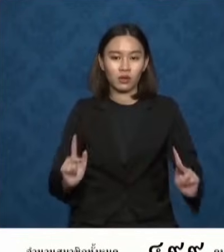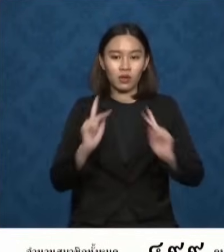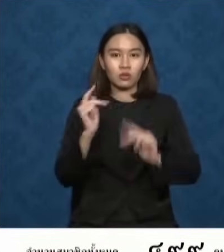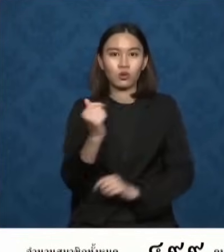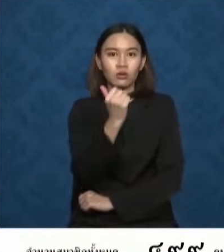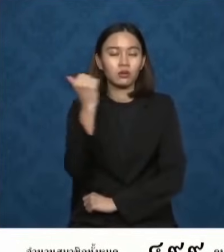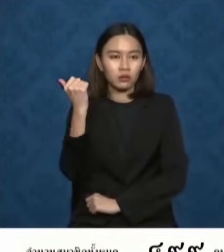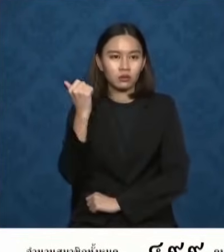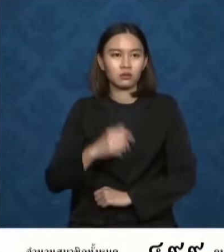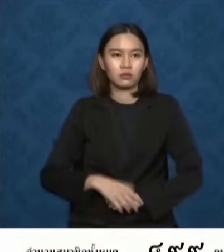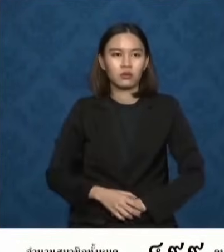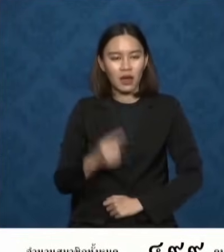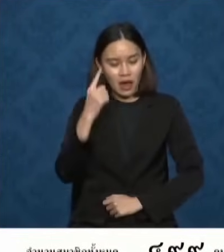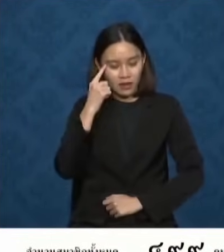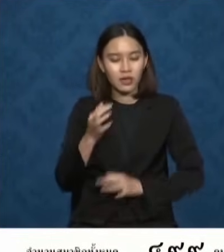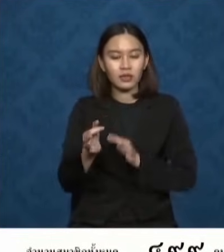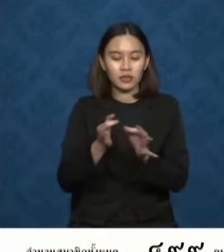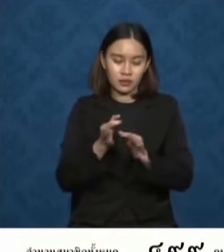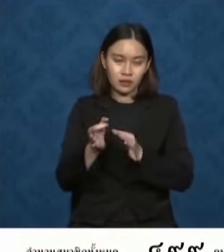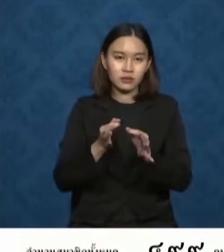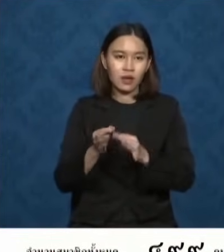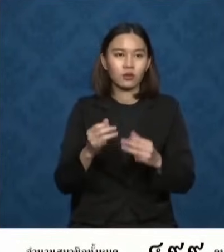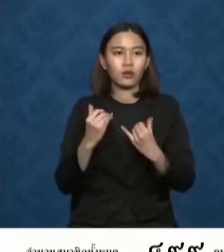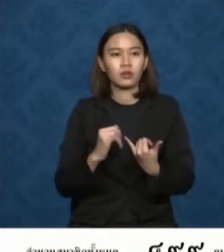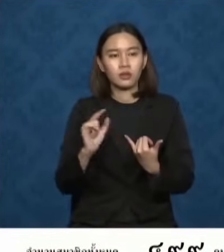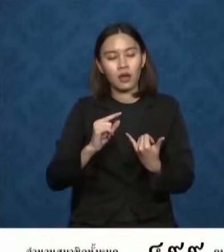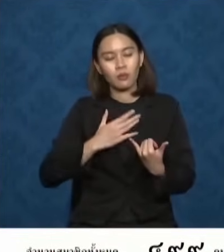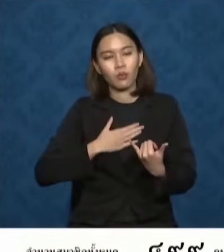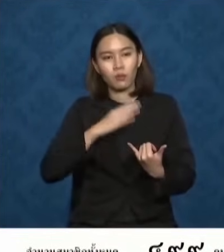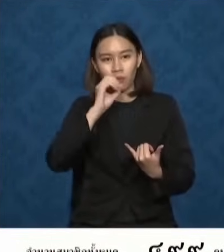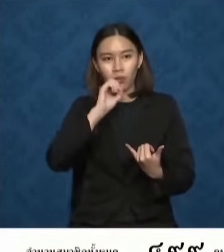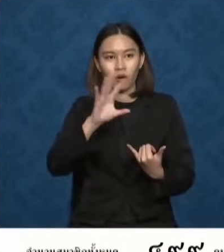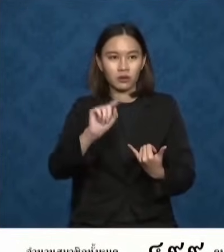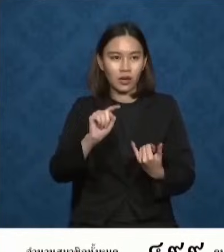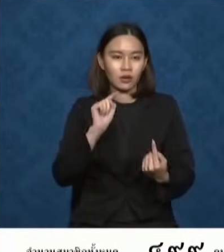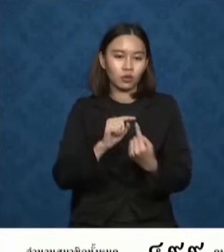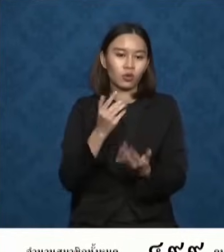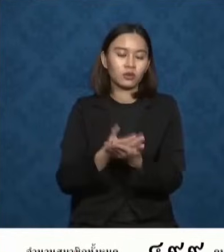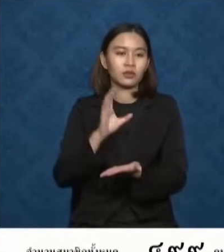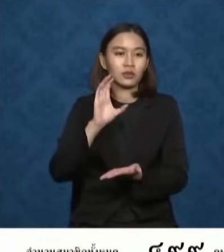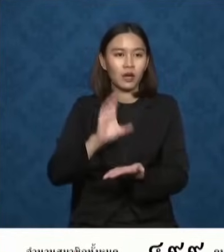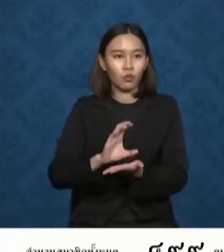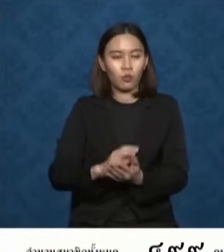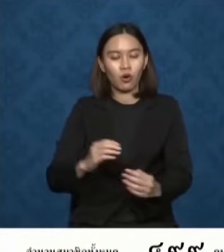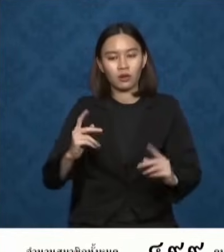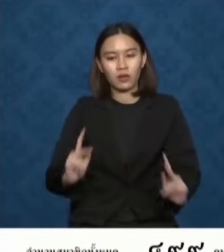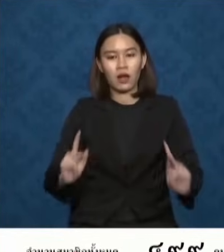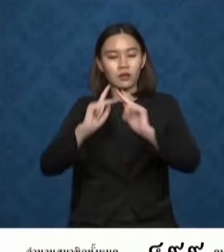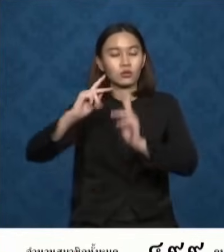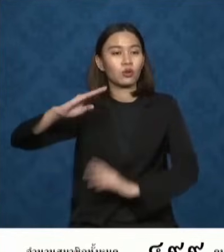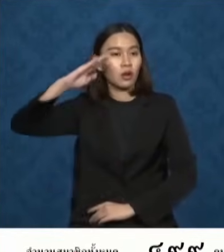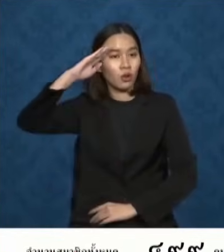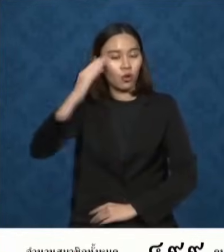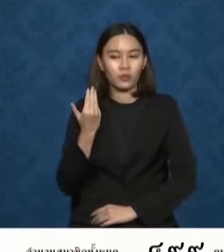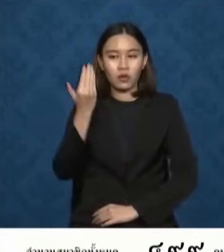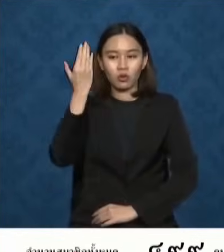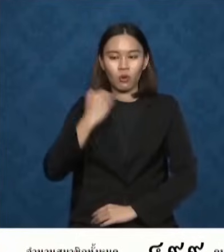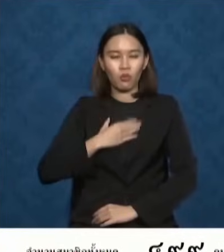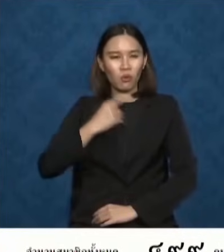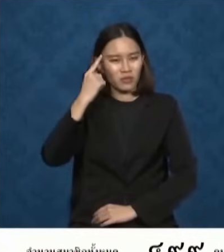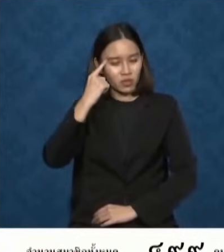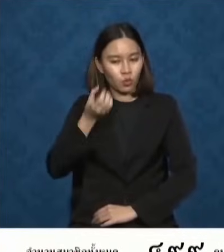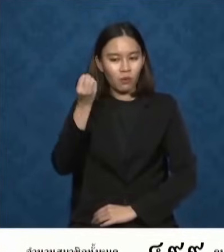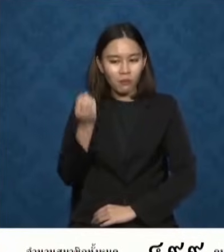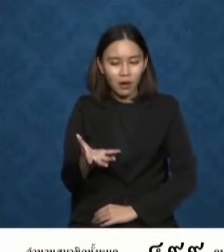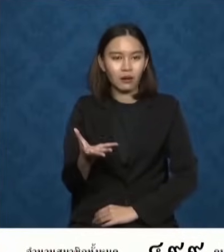นเหล่านี้นะครับจะพยายามชี้แจงเบื้องต้นเลยผมเรียนอย่างนี้ครับว่างบประมาณของกระทรวงกลาโหมเนี่ยเดิมผมเคยคิดว่าสูง